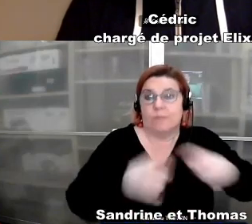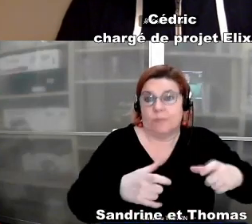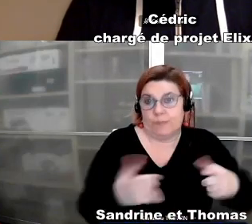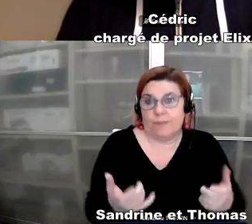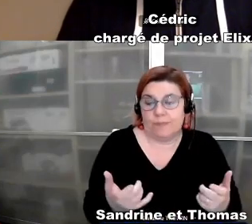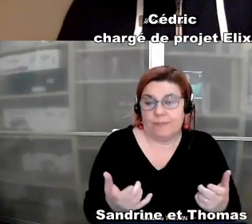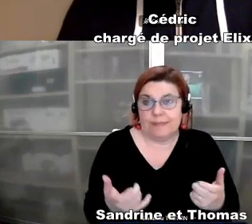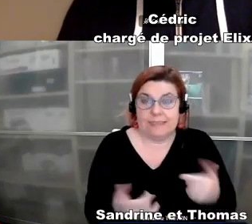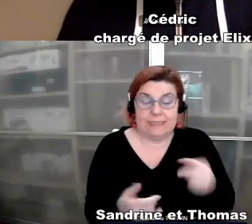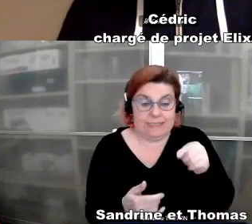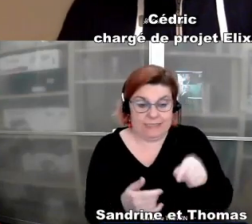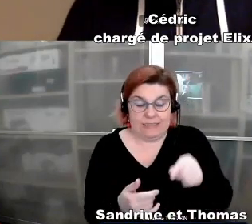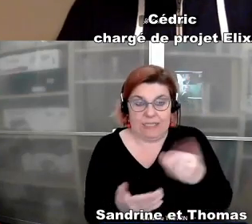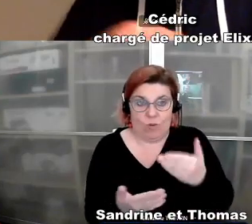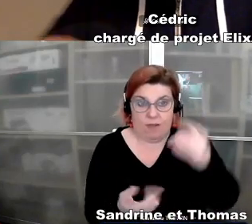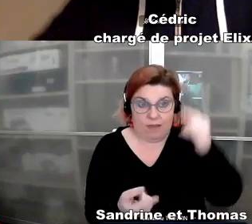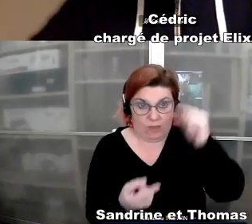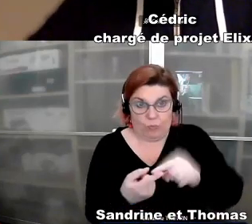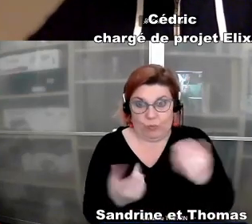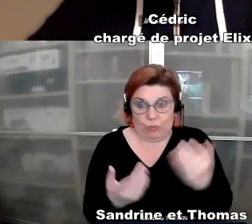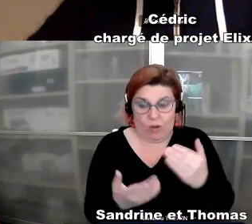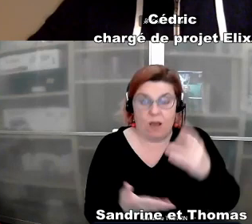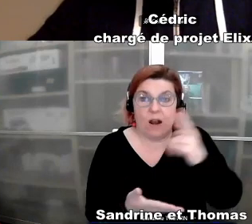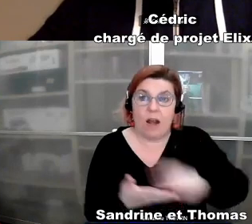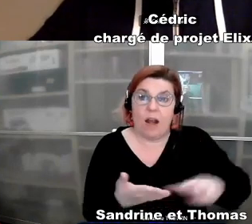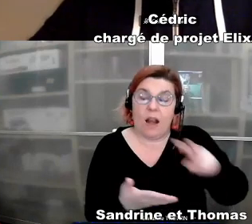le but, c'est de rendre